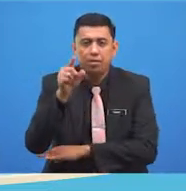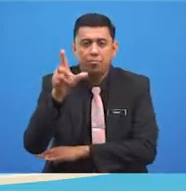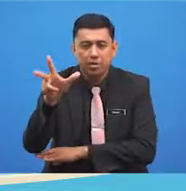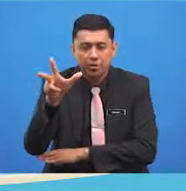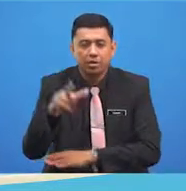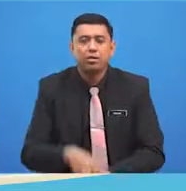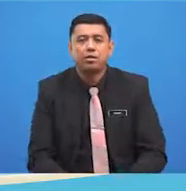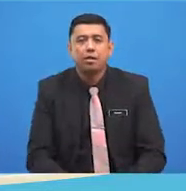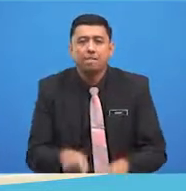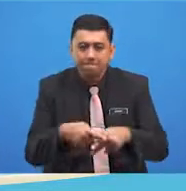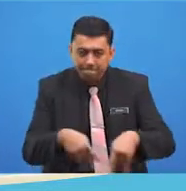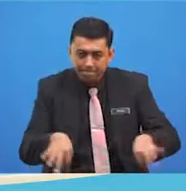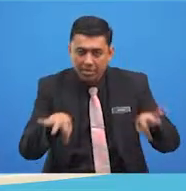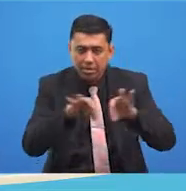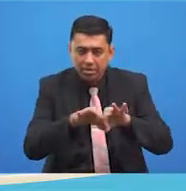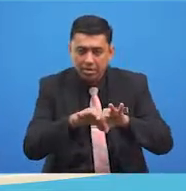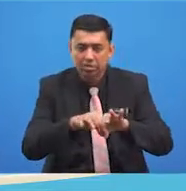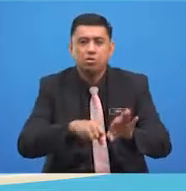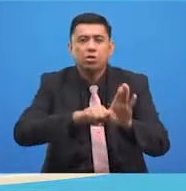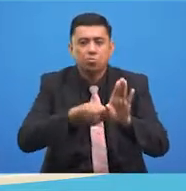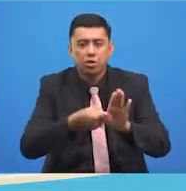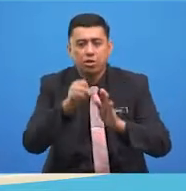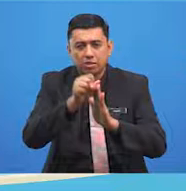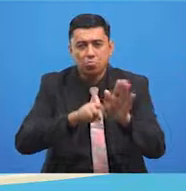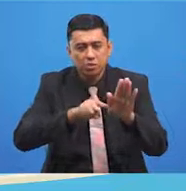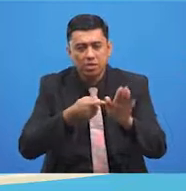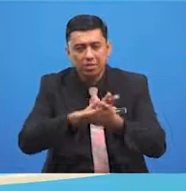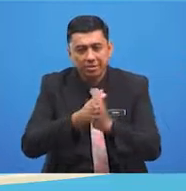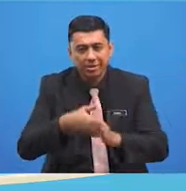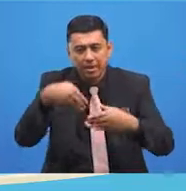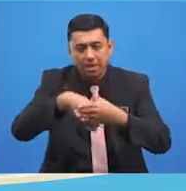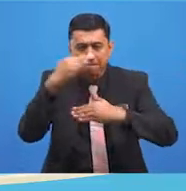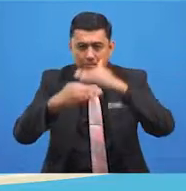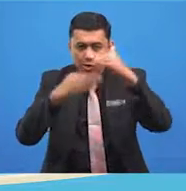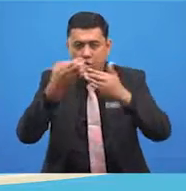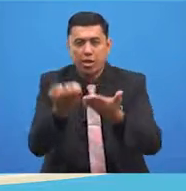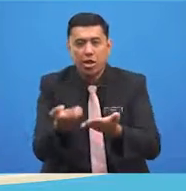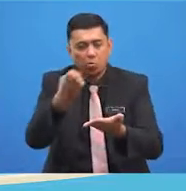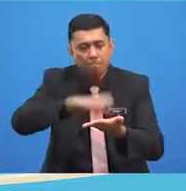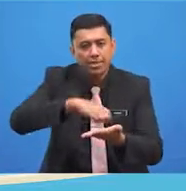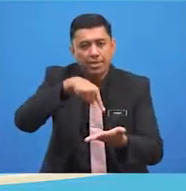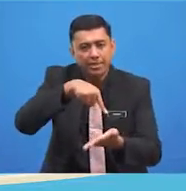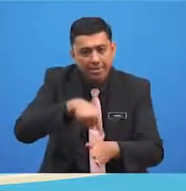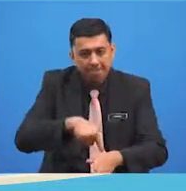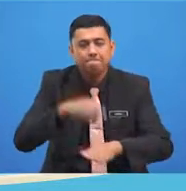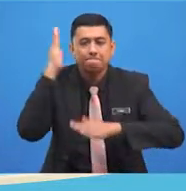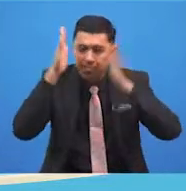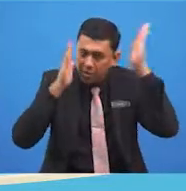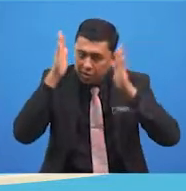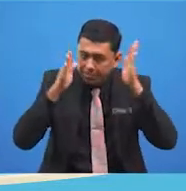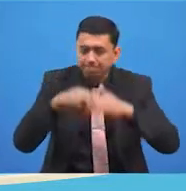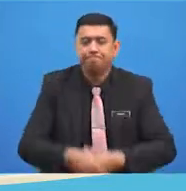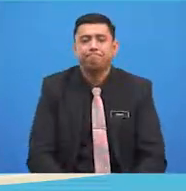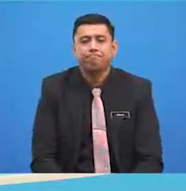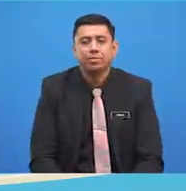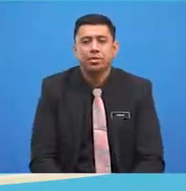6.3 iaitu Kepentingan Sumber Semula Jadi dalam Pembangunan Ekonomi di Malaysia.